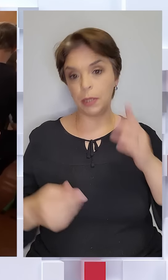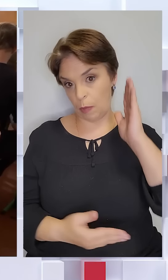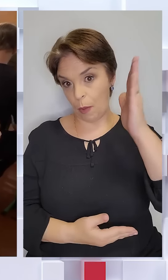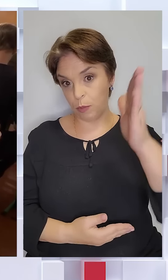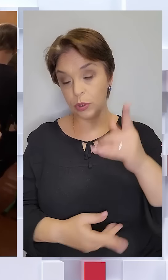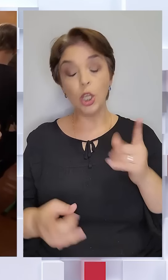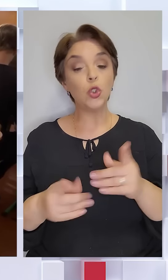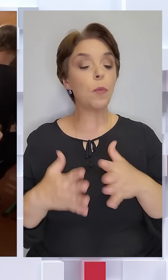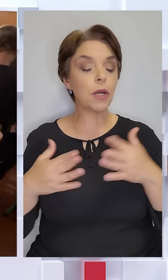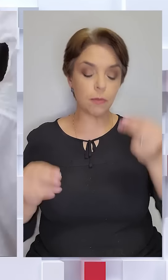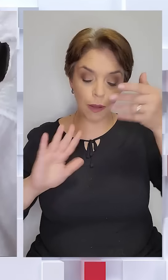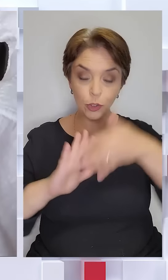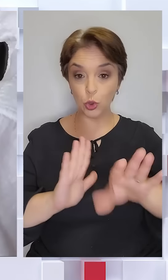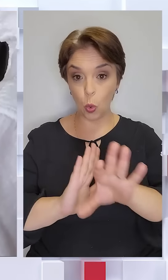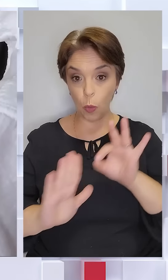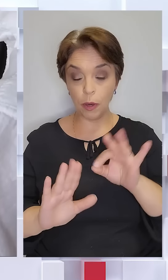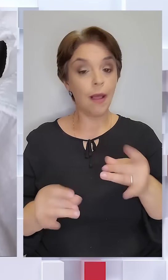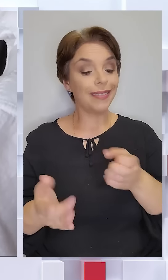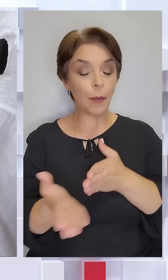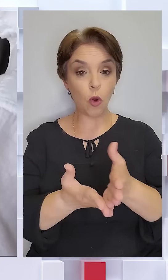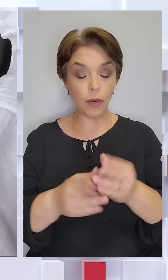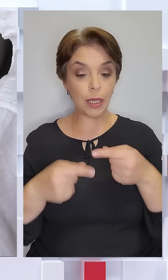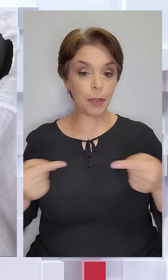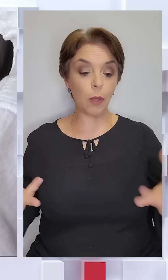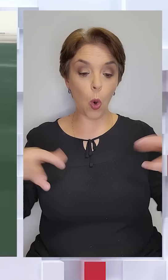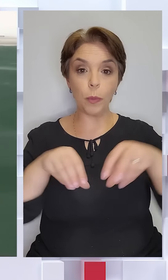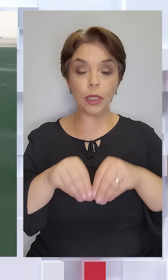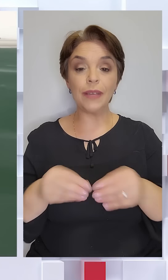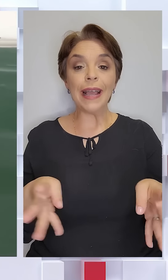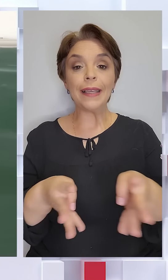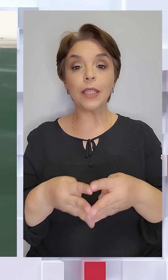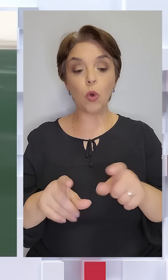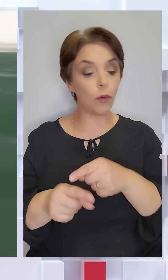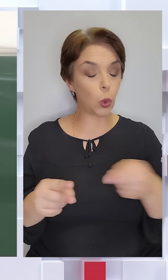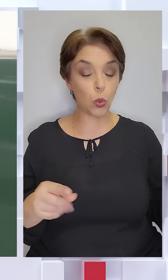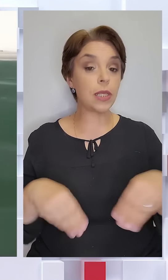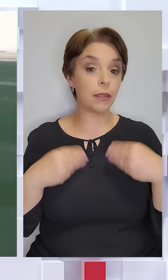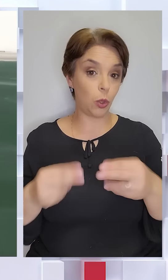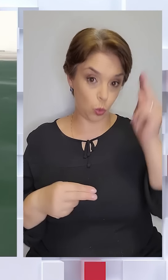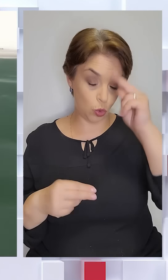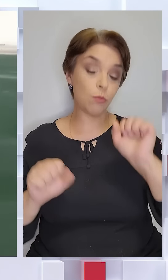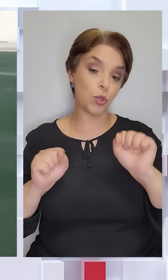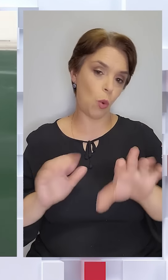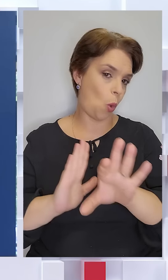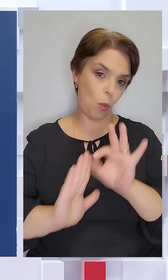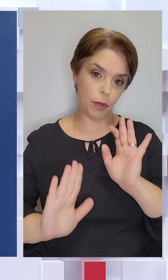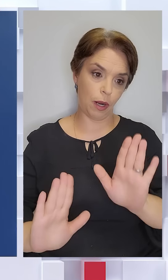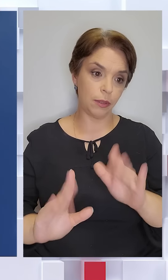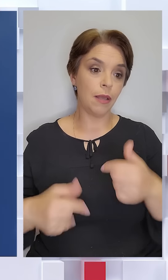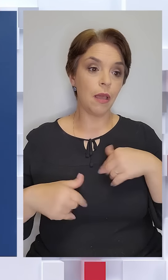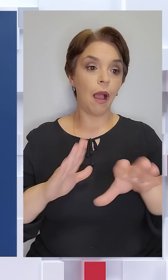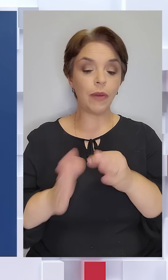майбутнє. Щоби максимально вивчити обране, непрофільні предмети об'єднують в інтегровані курси і дають учням змогу обирати.